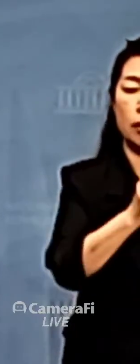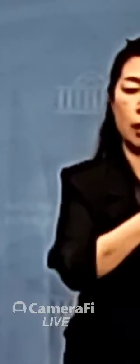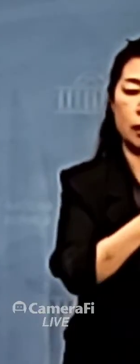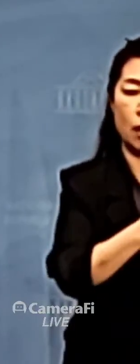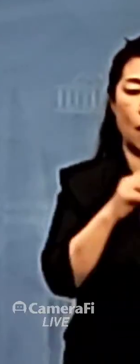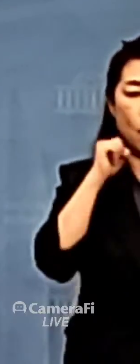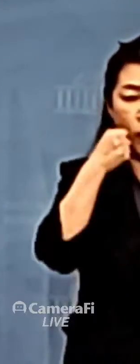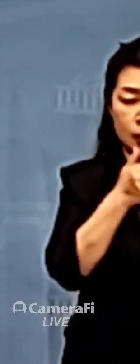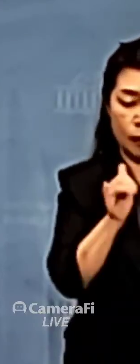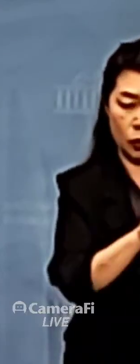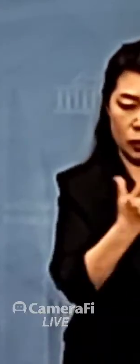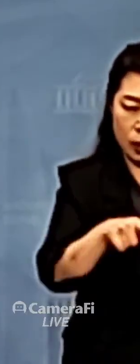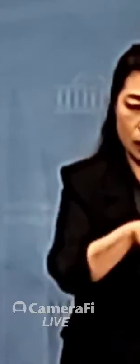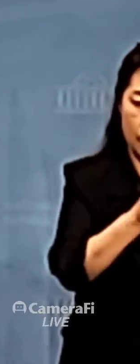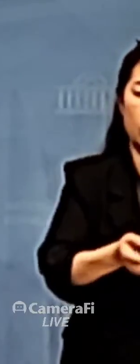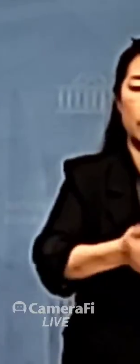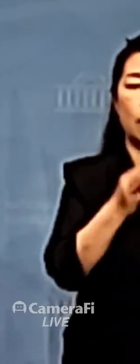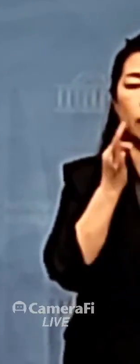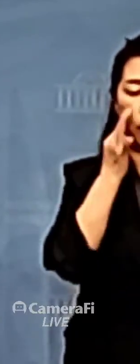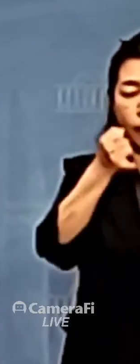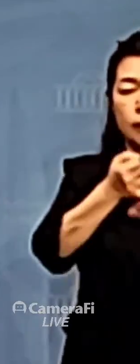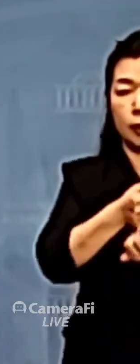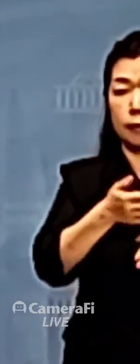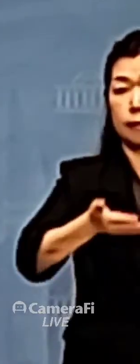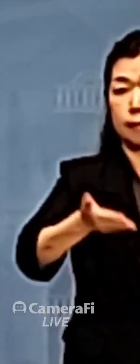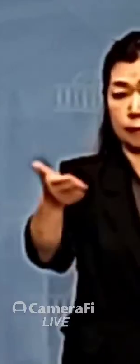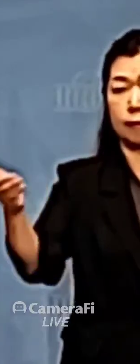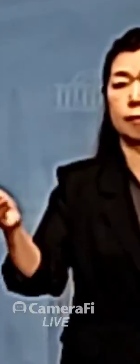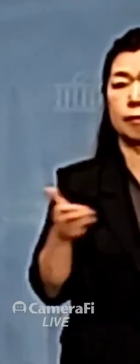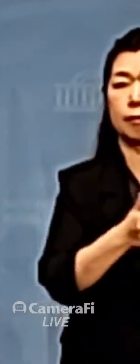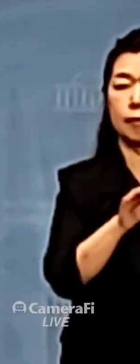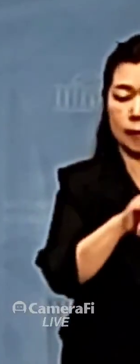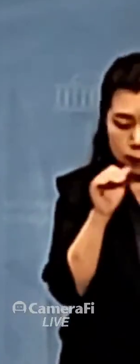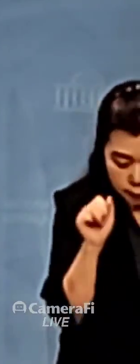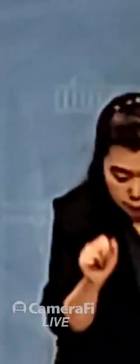오면 이 또 에 힘쓰겠습니다 감사